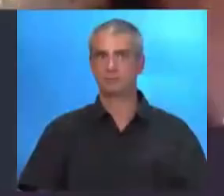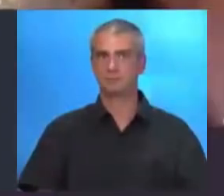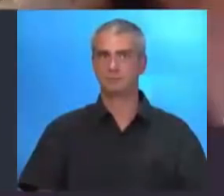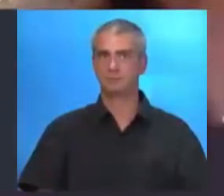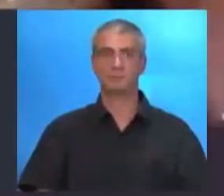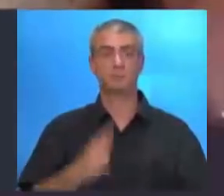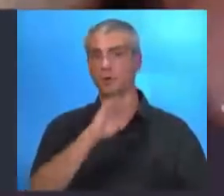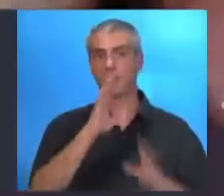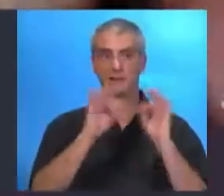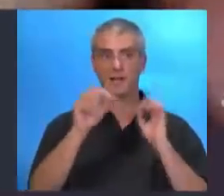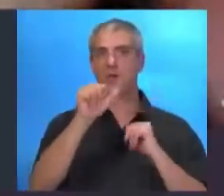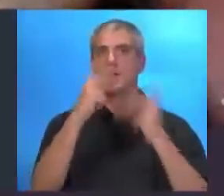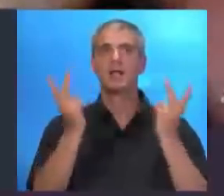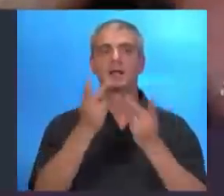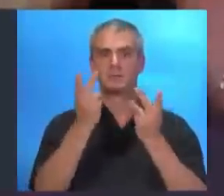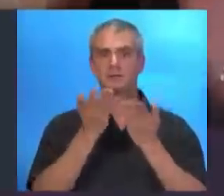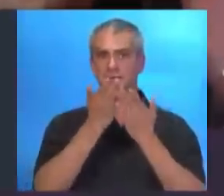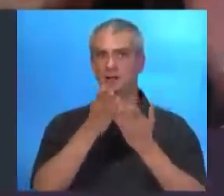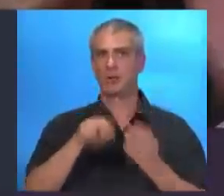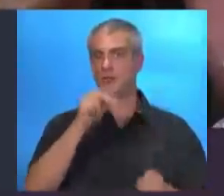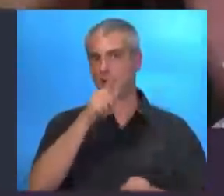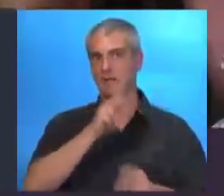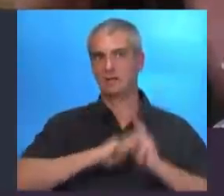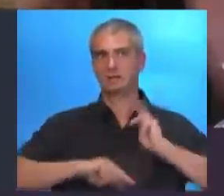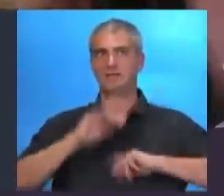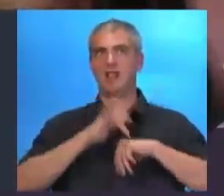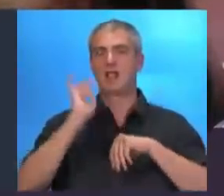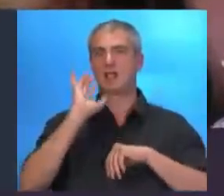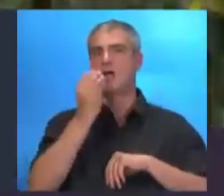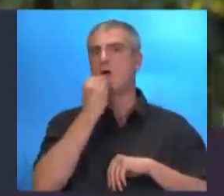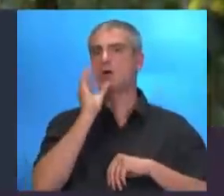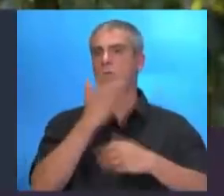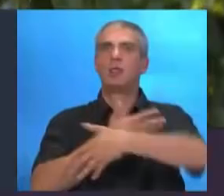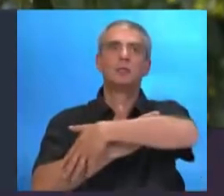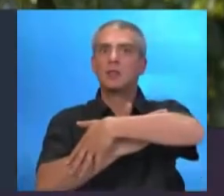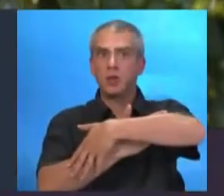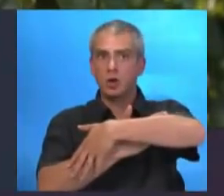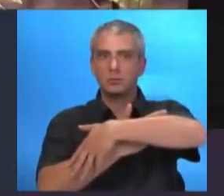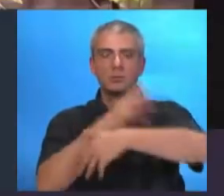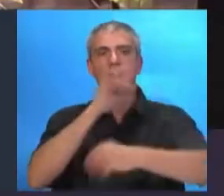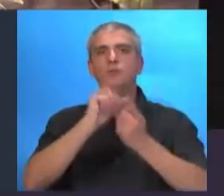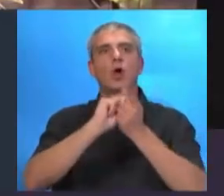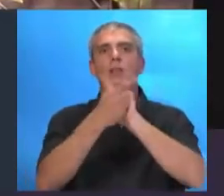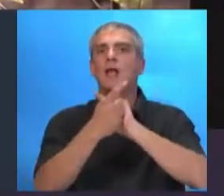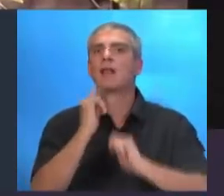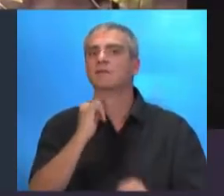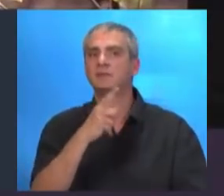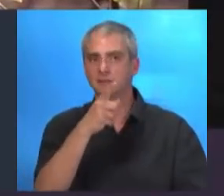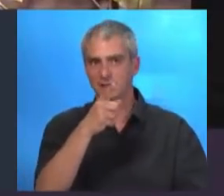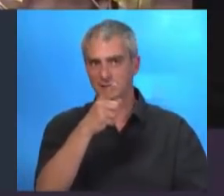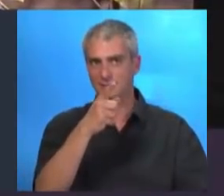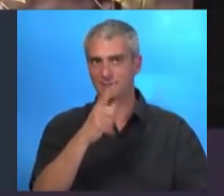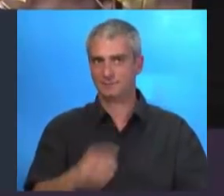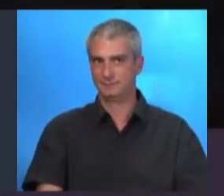הכל החל כשאוריאל חיפש לעזור לנכדתו, שסבלה מאלרגיה קשה לאוכל לתינוקות, למצוא תחליף ראוי. זה חלק